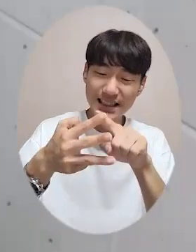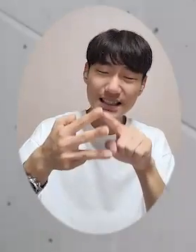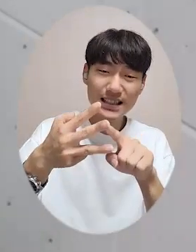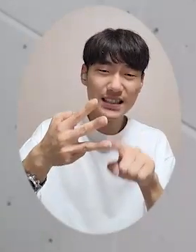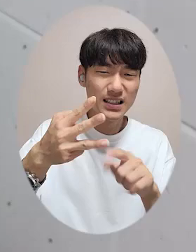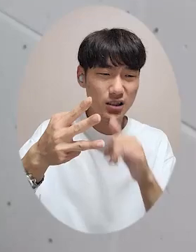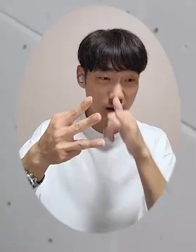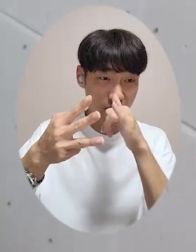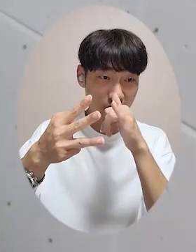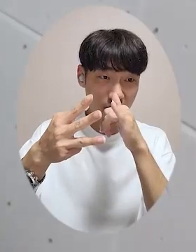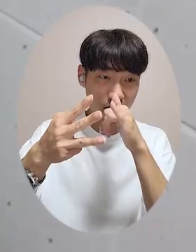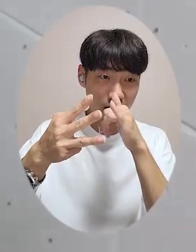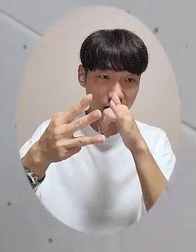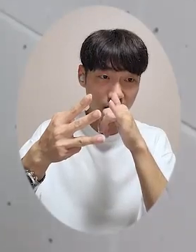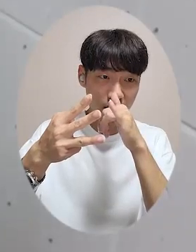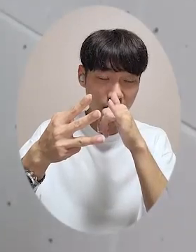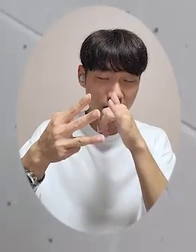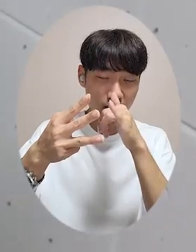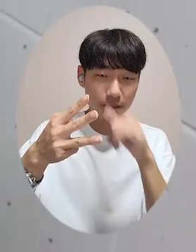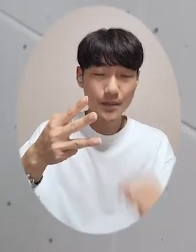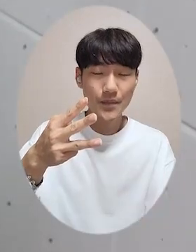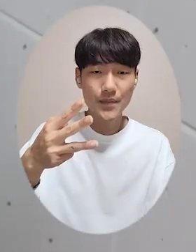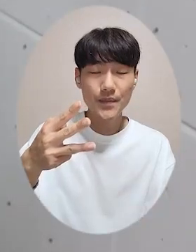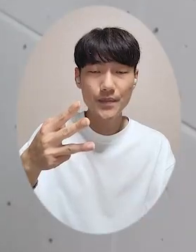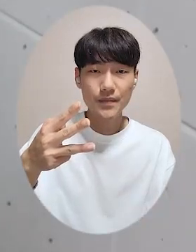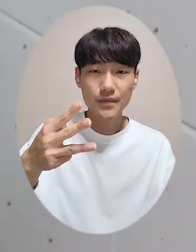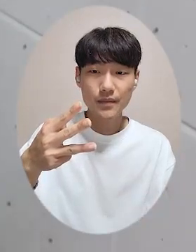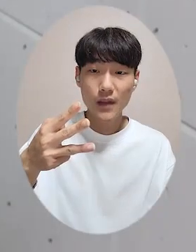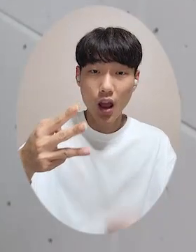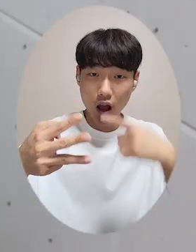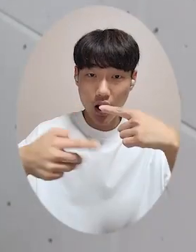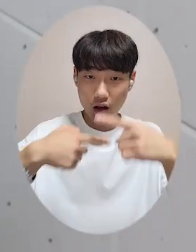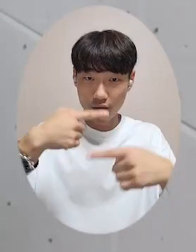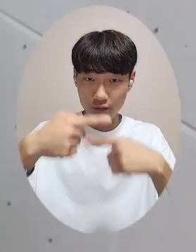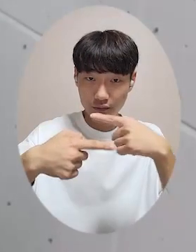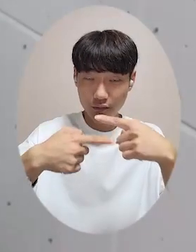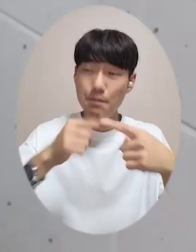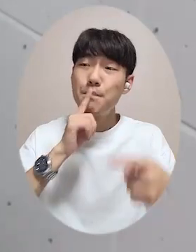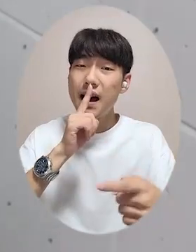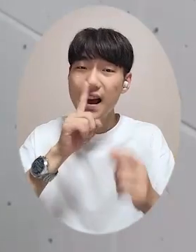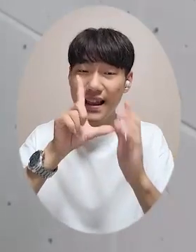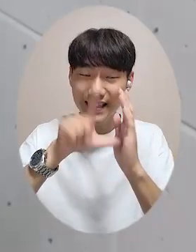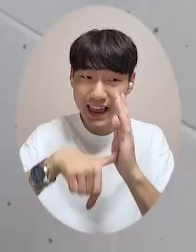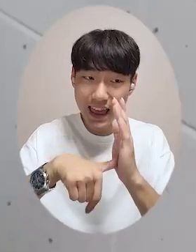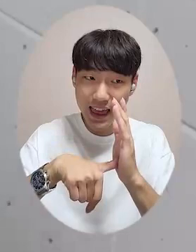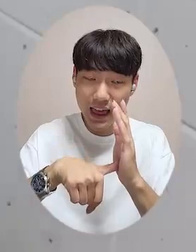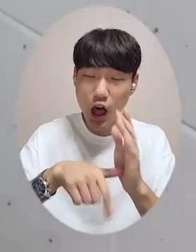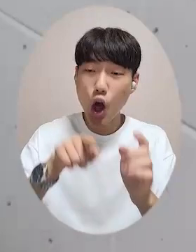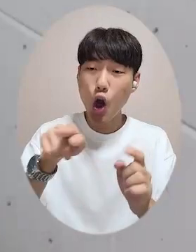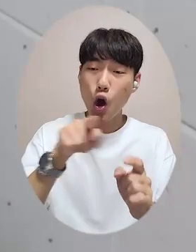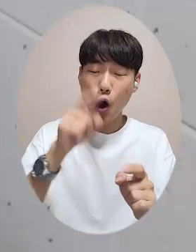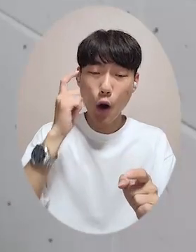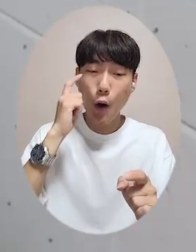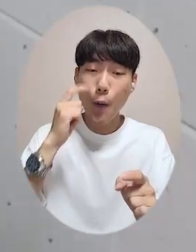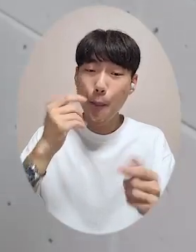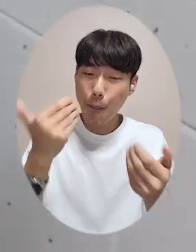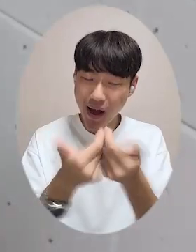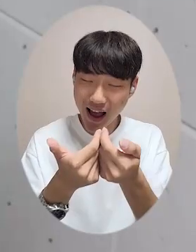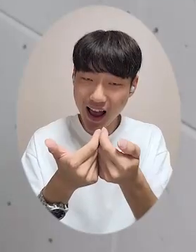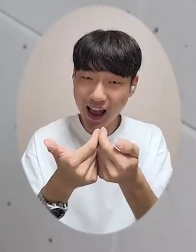네. 세 가지로 쓰이잖아요. 근데 분명 수어를 할 때는 그러니까 뭐 말을 할 때는 이거랑 이거랑 반대라는